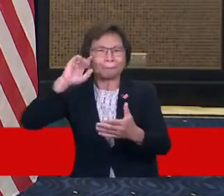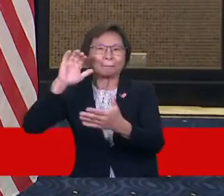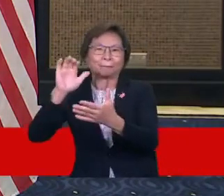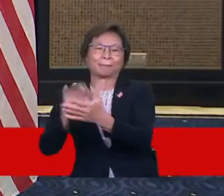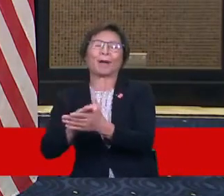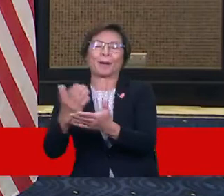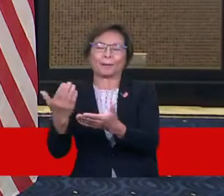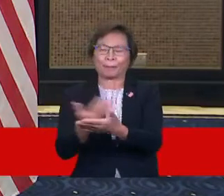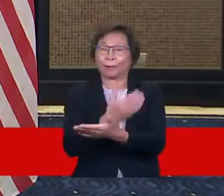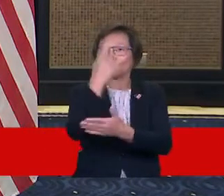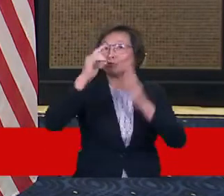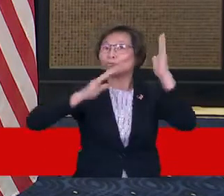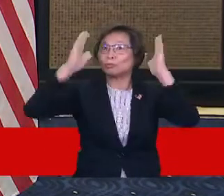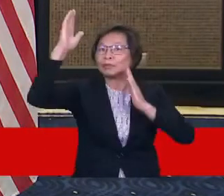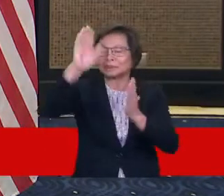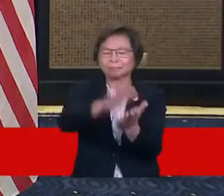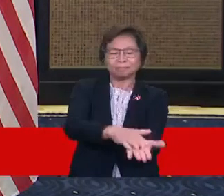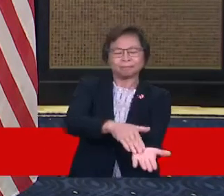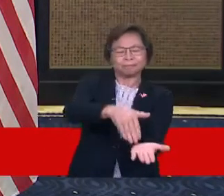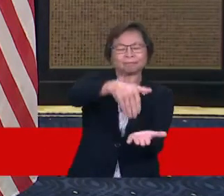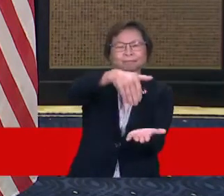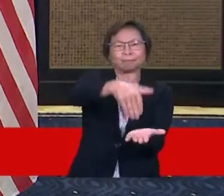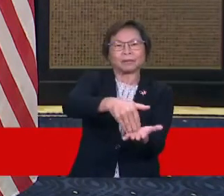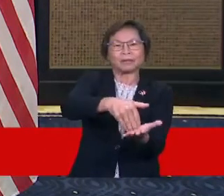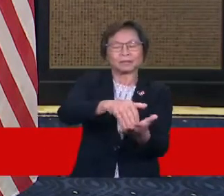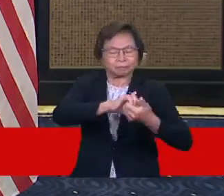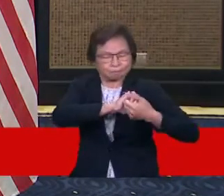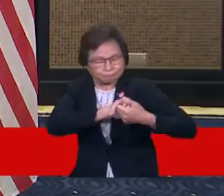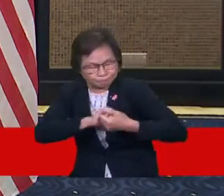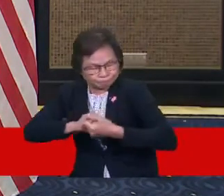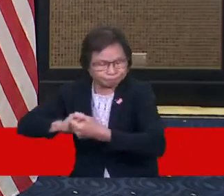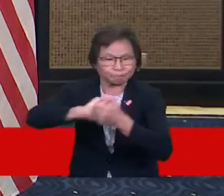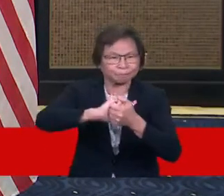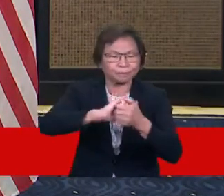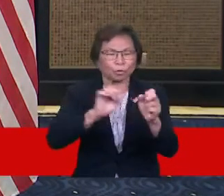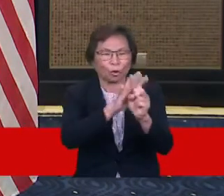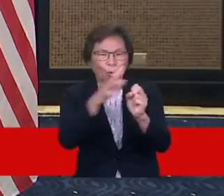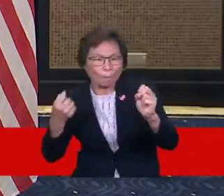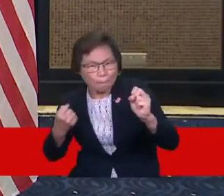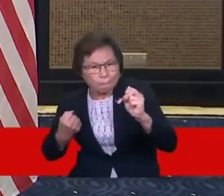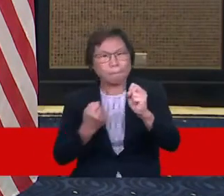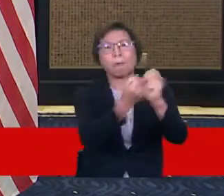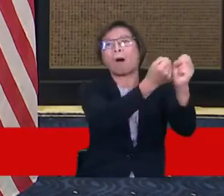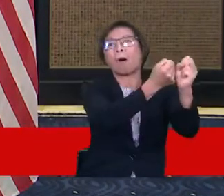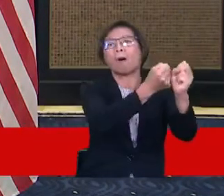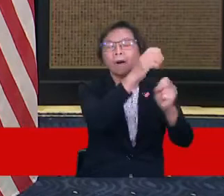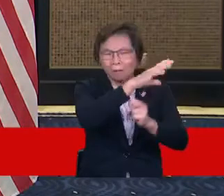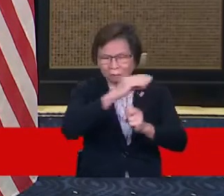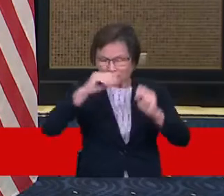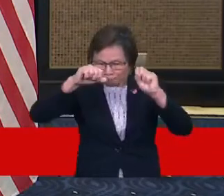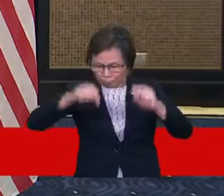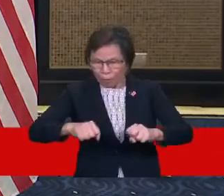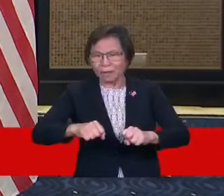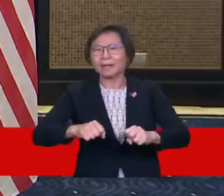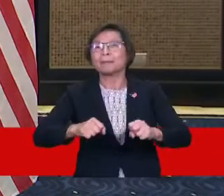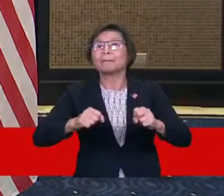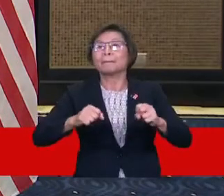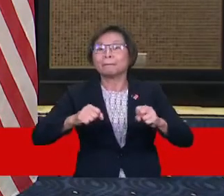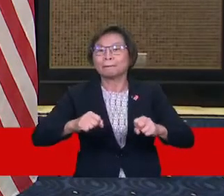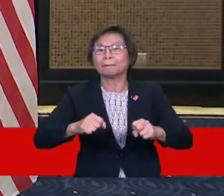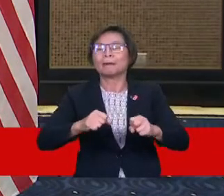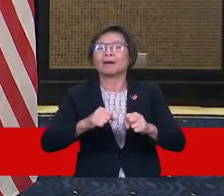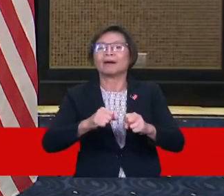untuk negara bangkit dan bersatu dalam melawan combined in serta membebaskan